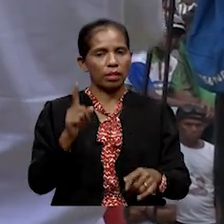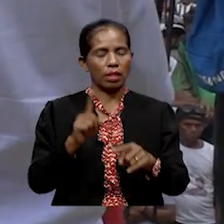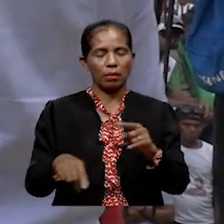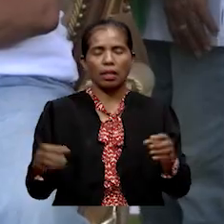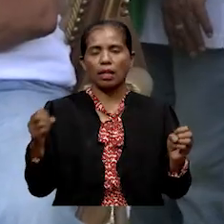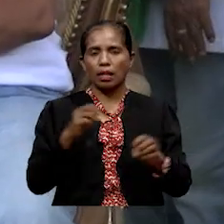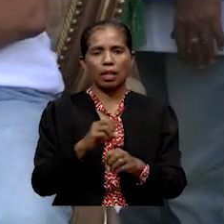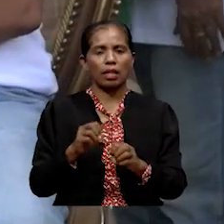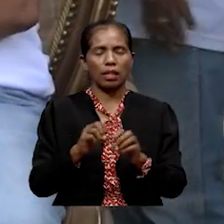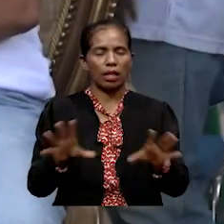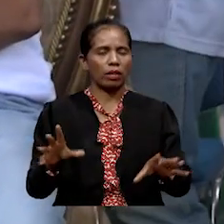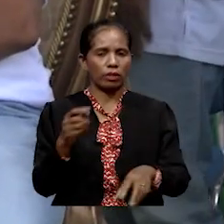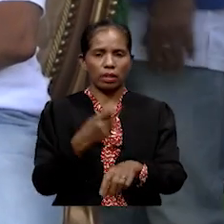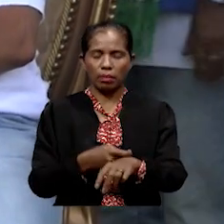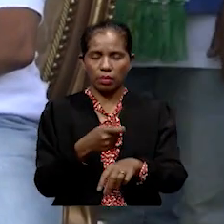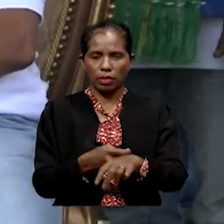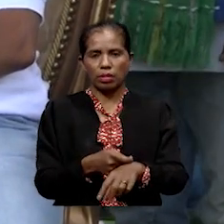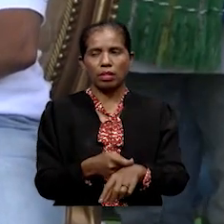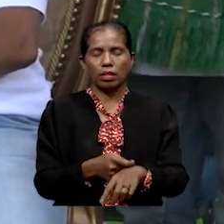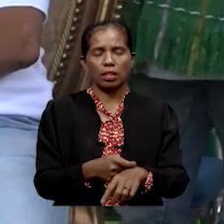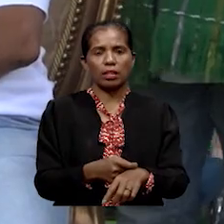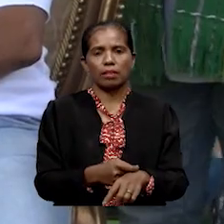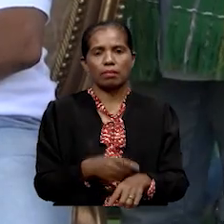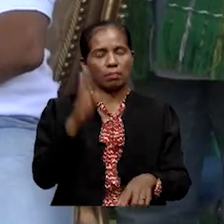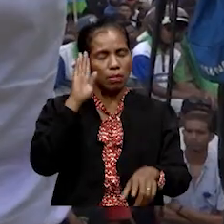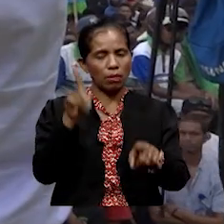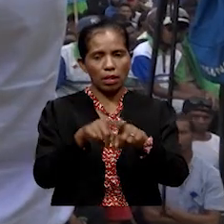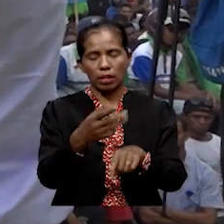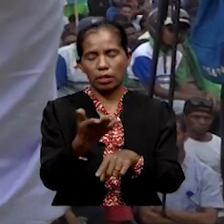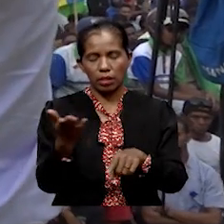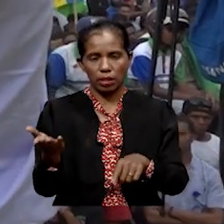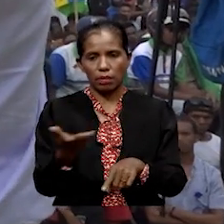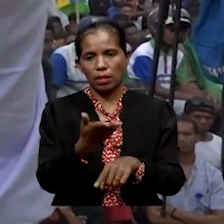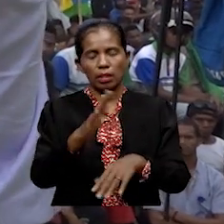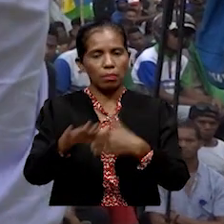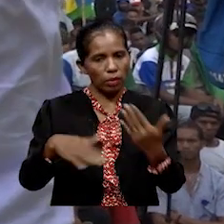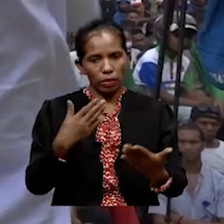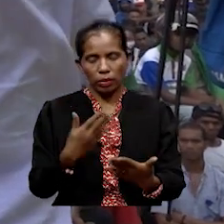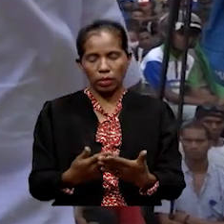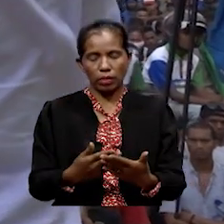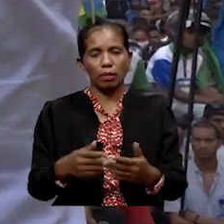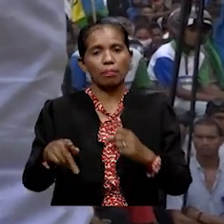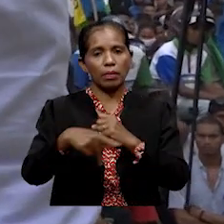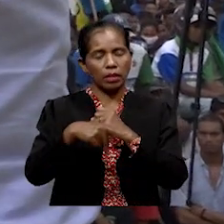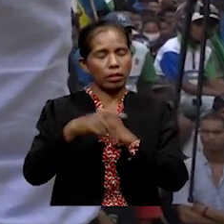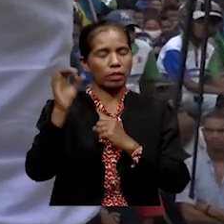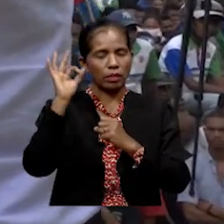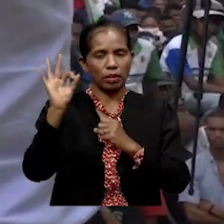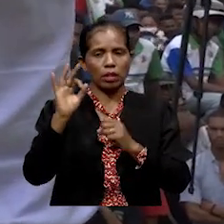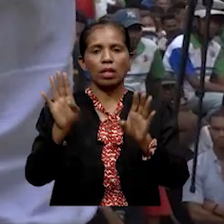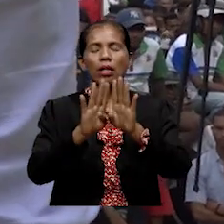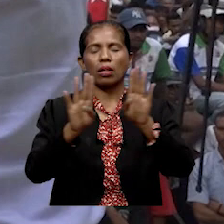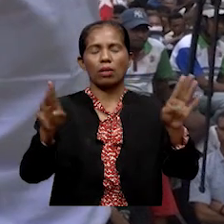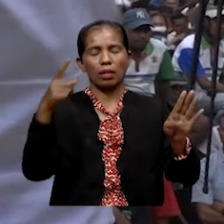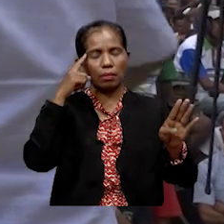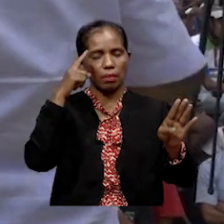tempo lalikan lakum tempo wale sere ba mau wale sere kamarada sere pretilinia loke mata lirie